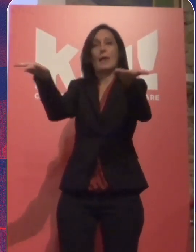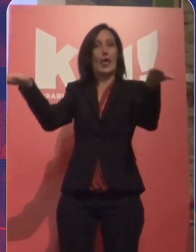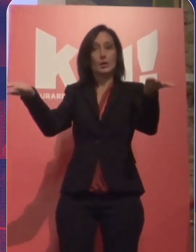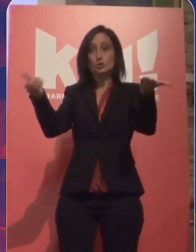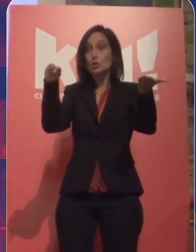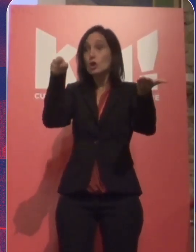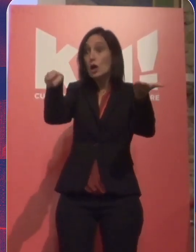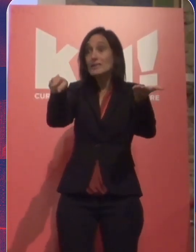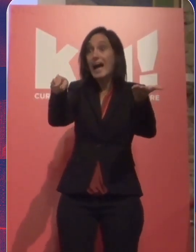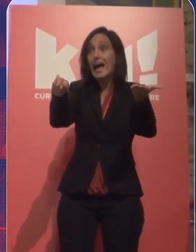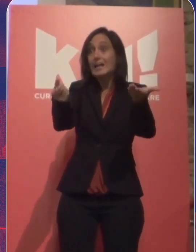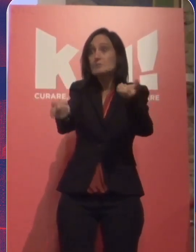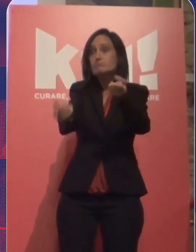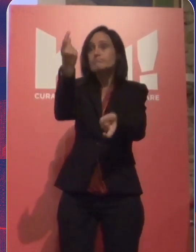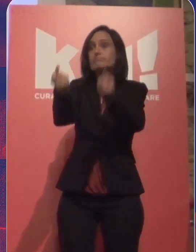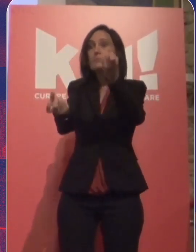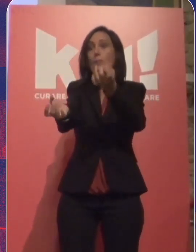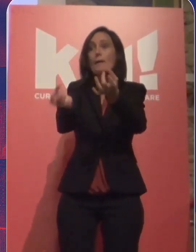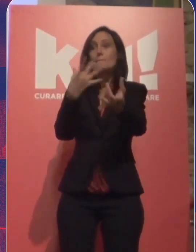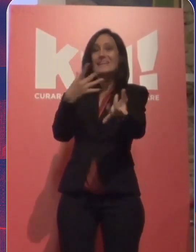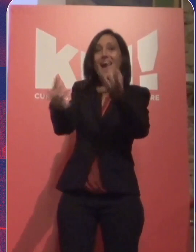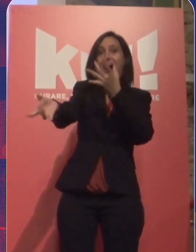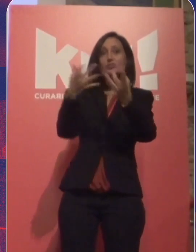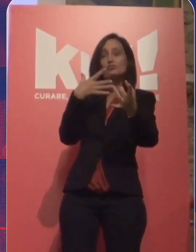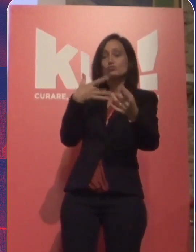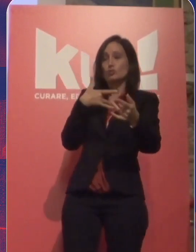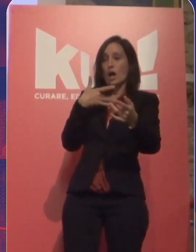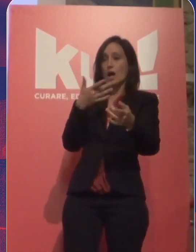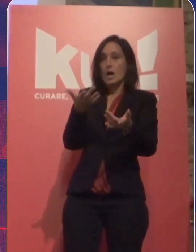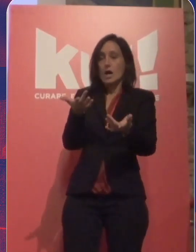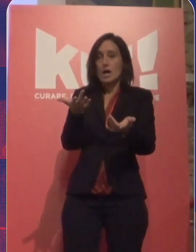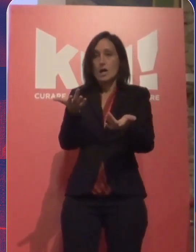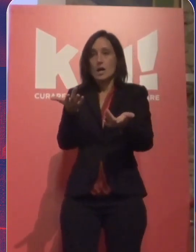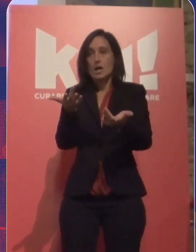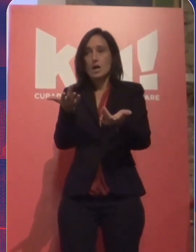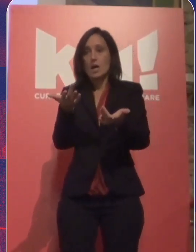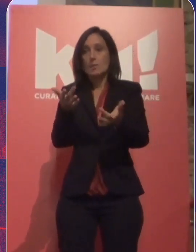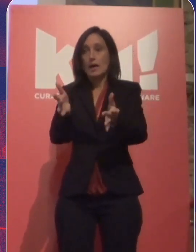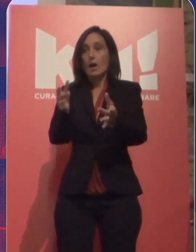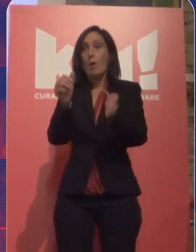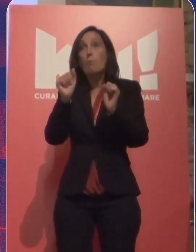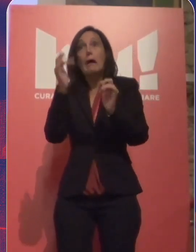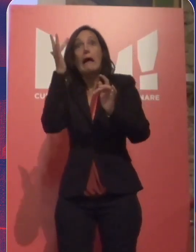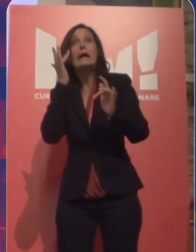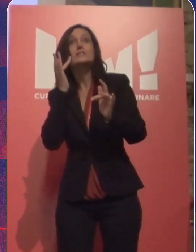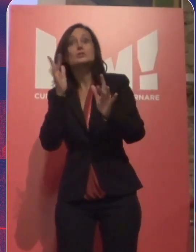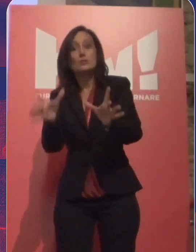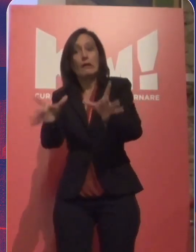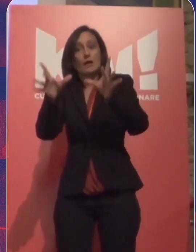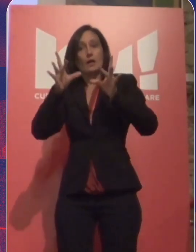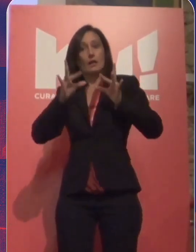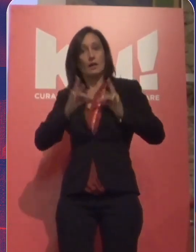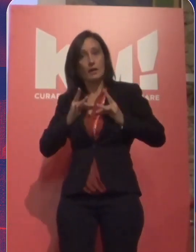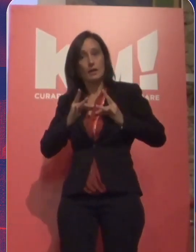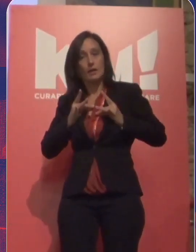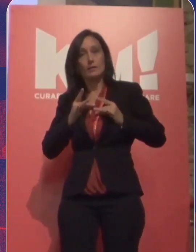luogo di una di una possibile infezione di un possibile contagio